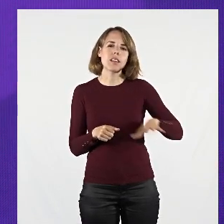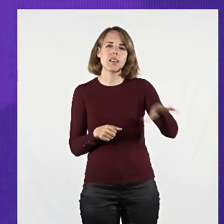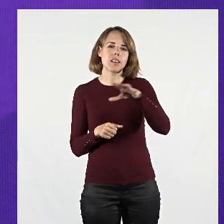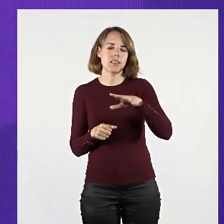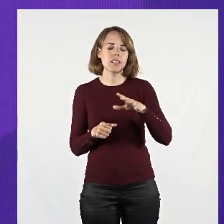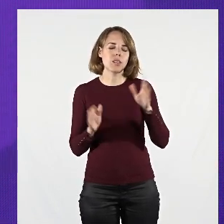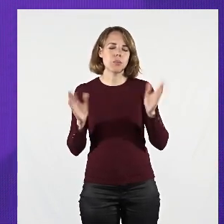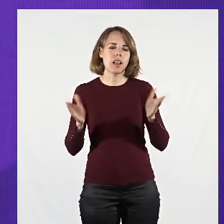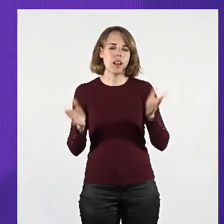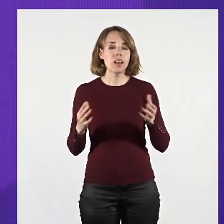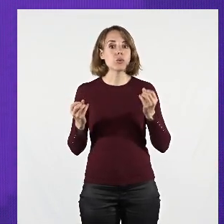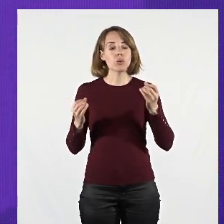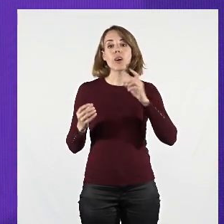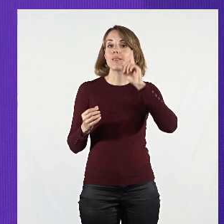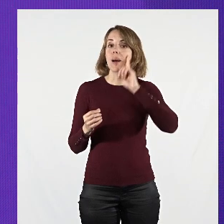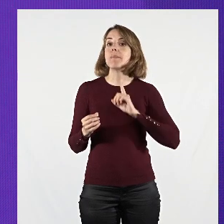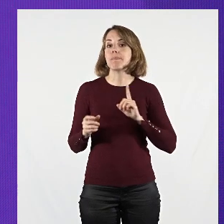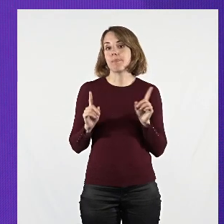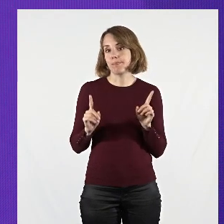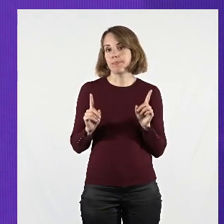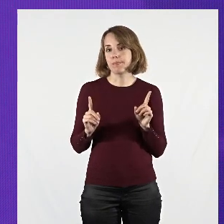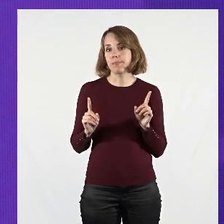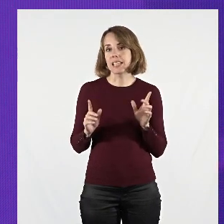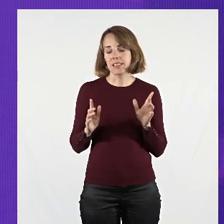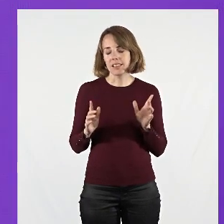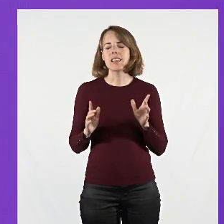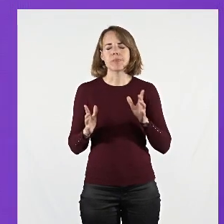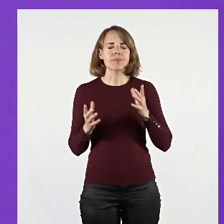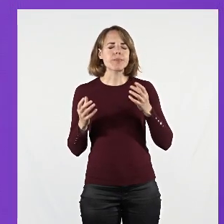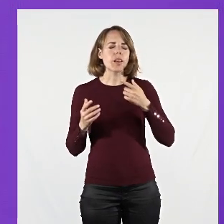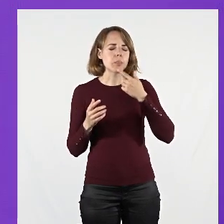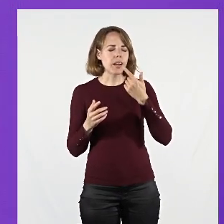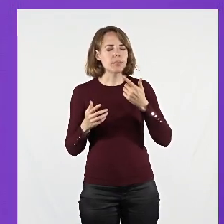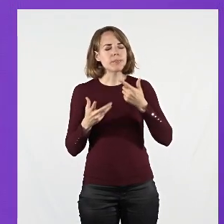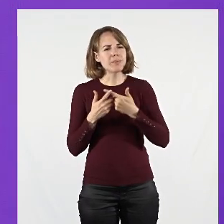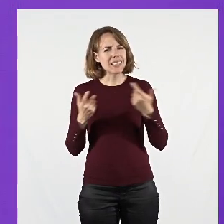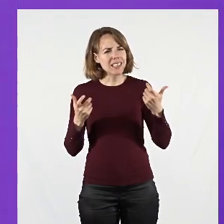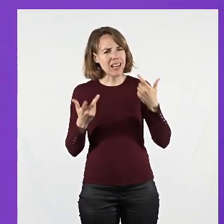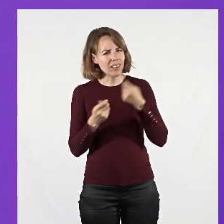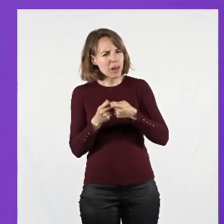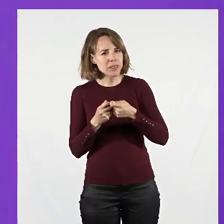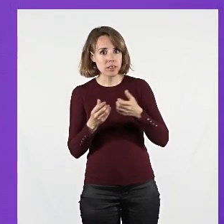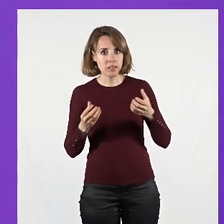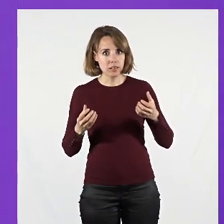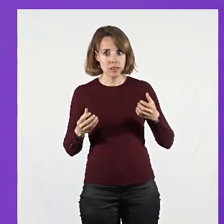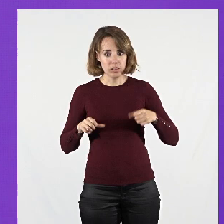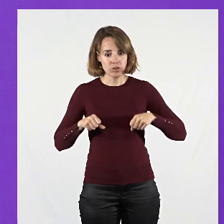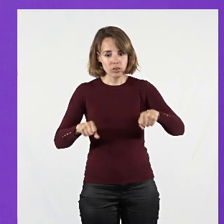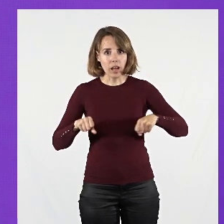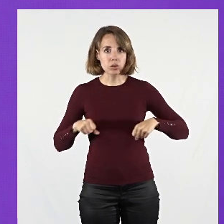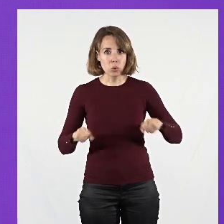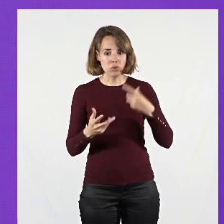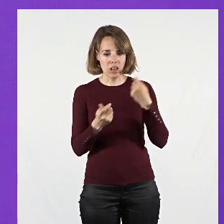souvent féminins, d'ailleurs il y a des questions d'adaptation du matériel. Je l'ai beaucoup entendu sur le terrain, que les chariots sont faits pour des messieurs de 1m80,